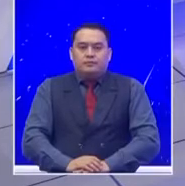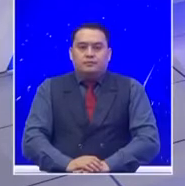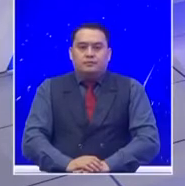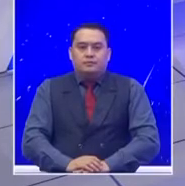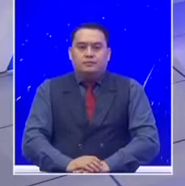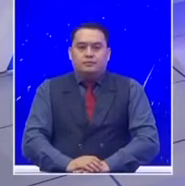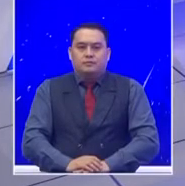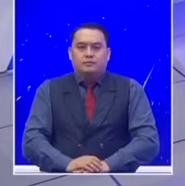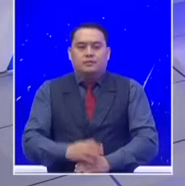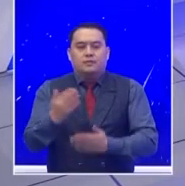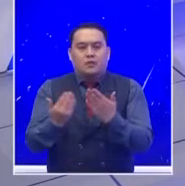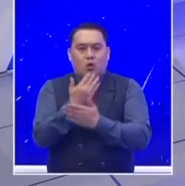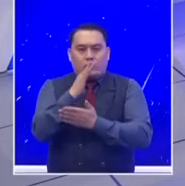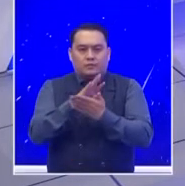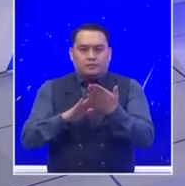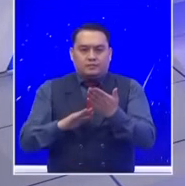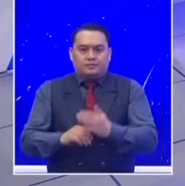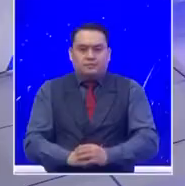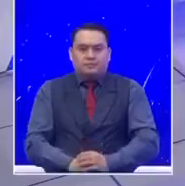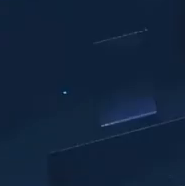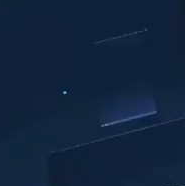Мы продолжаем выпуск, смотрите далее.